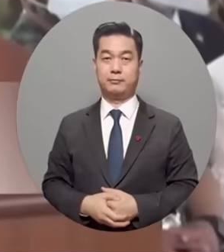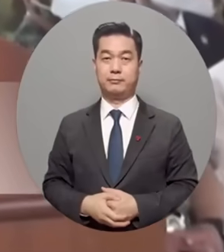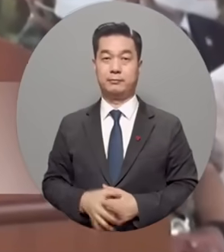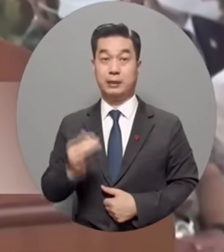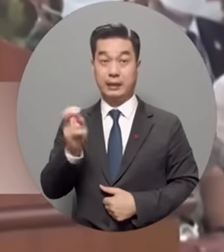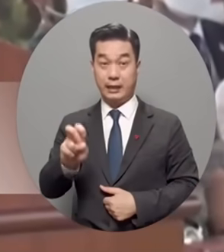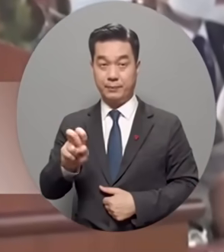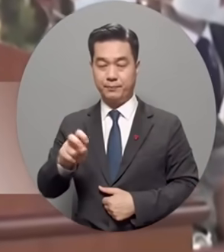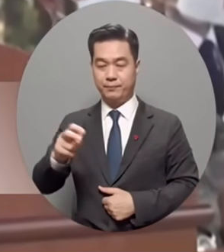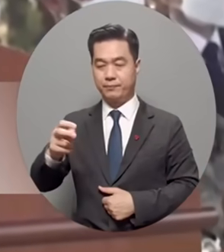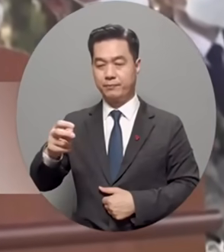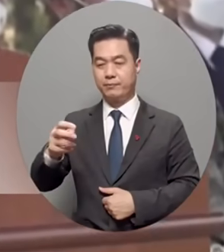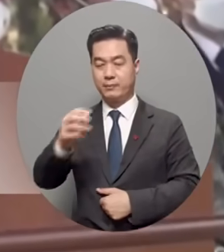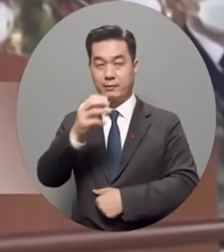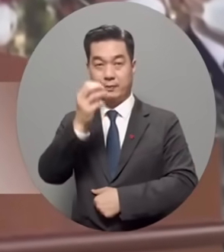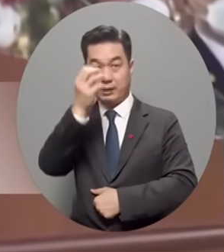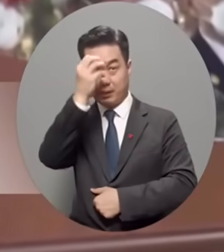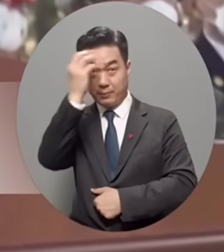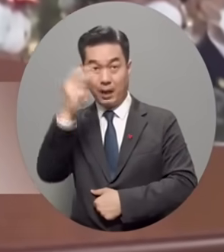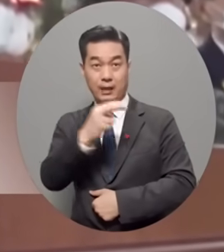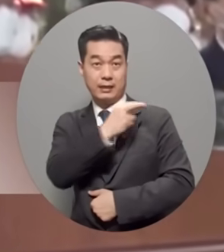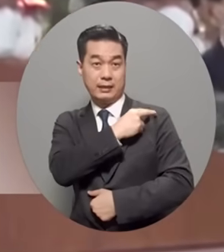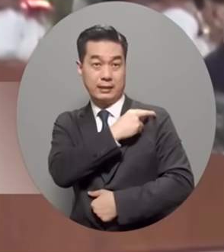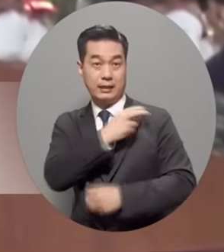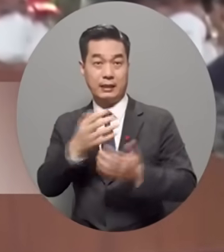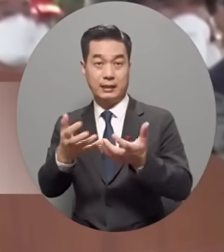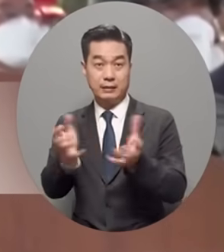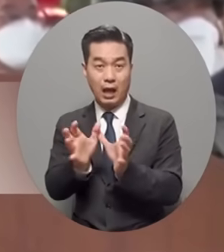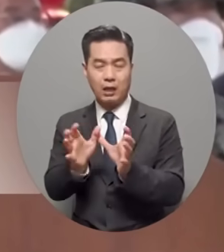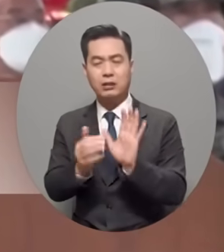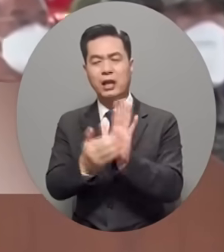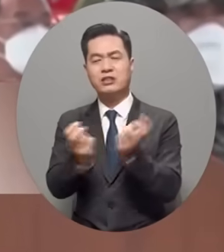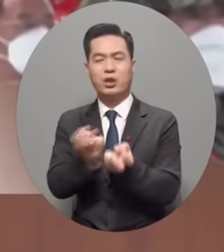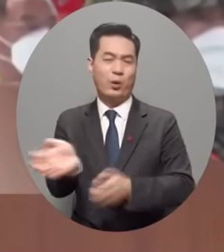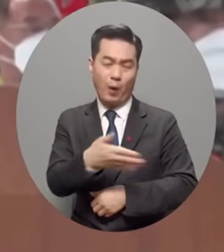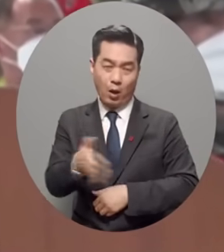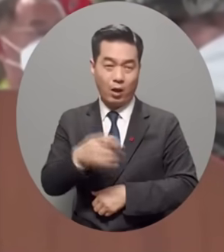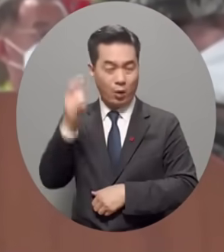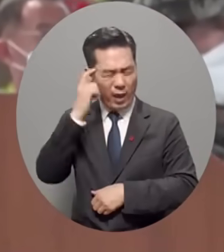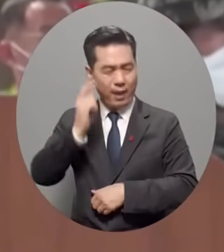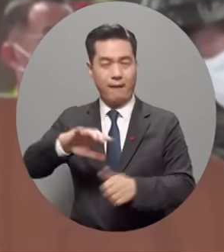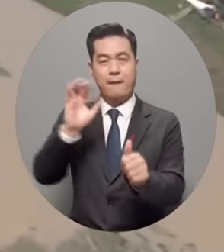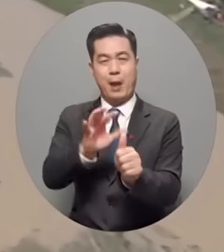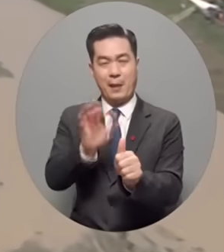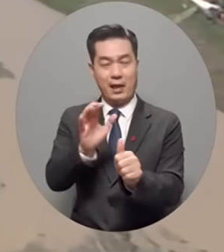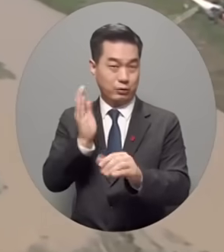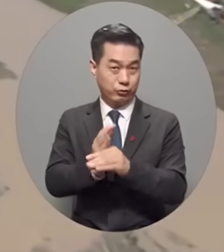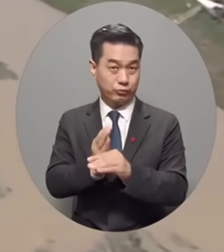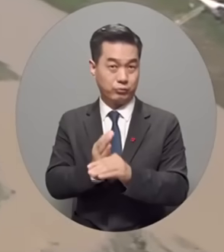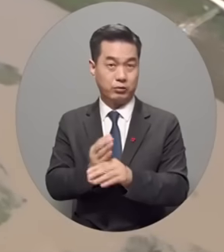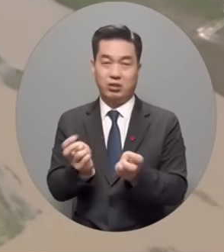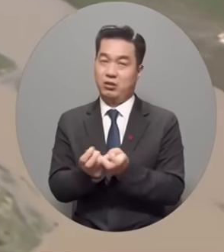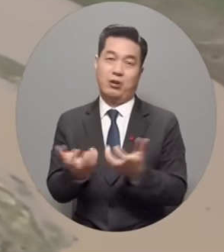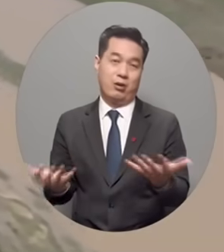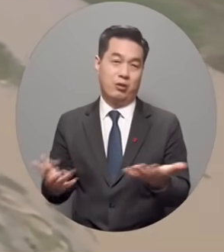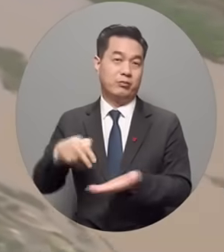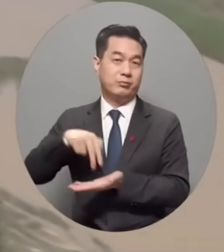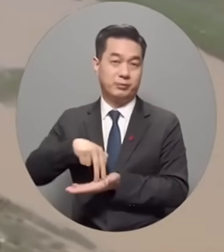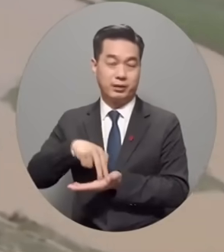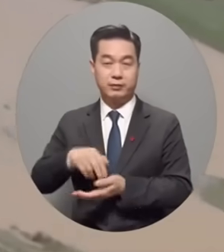사단장이 부하들에게 왜 대책 강구하지 않았냐며 질책하고 있는 겁니다. 하지만 그럴 수밖에